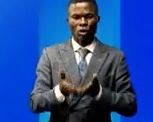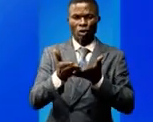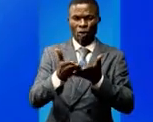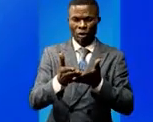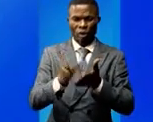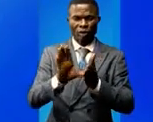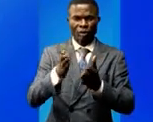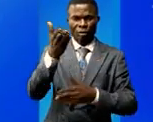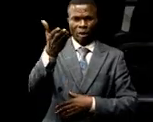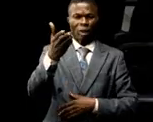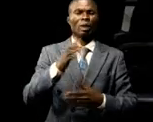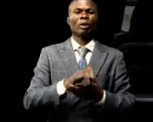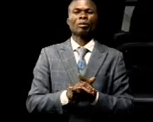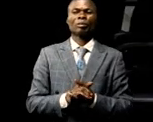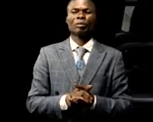Bokoka.